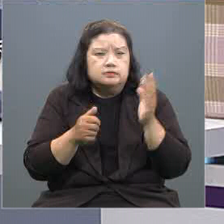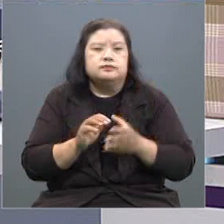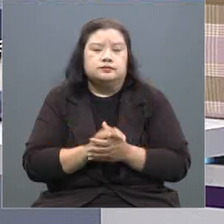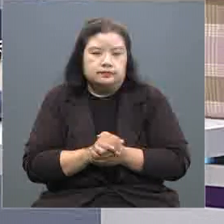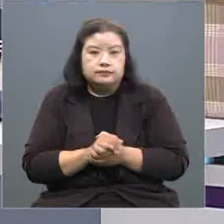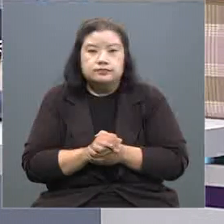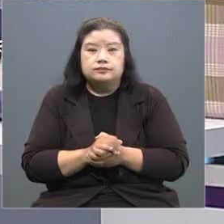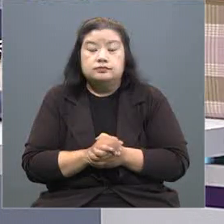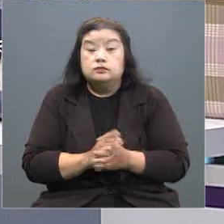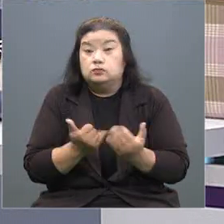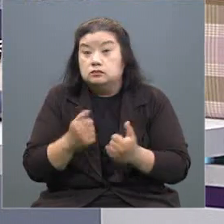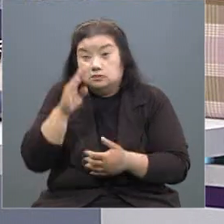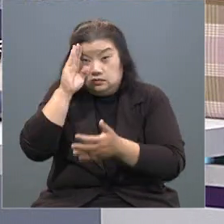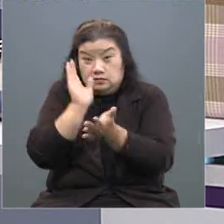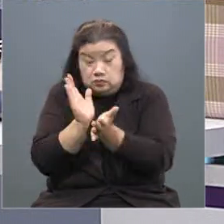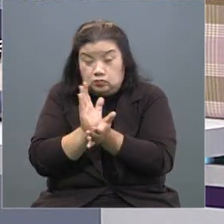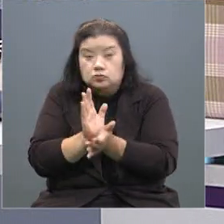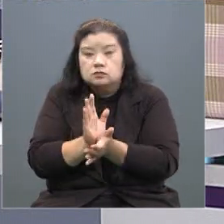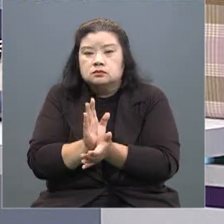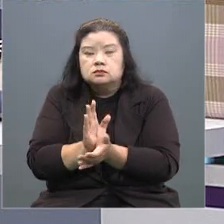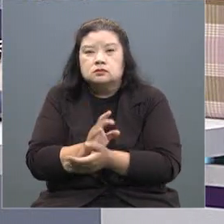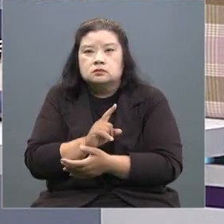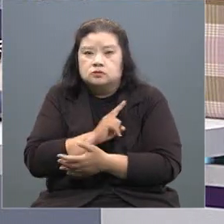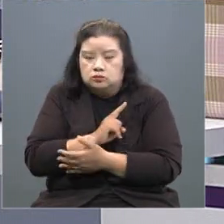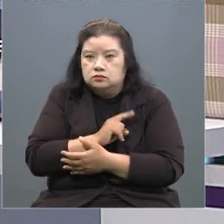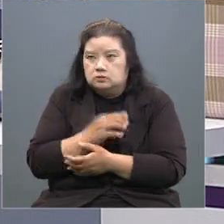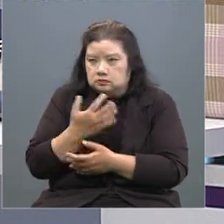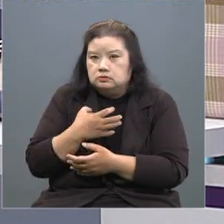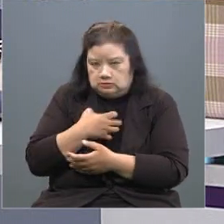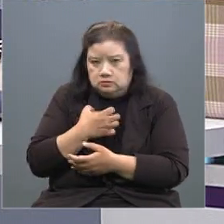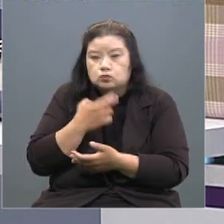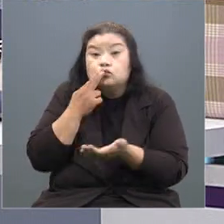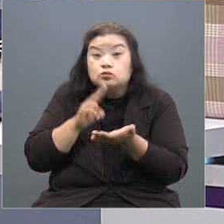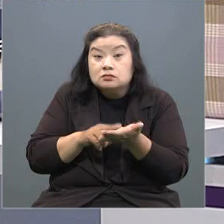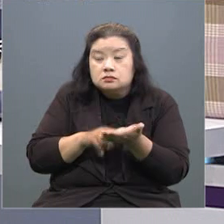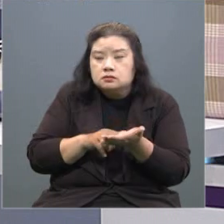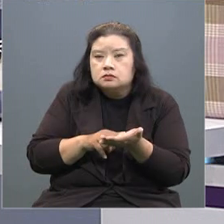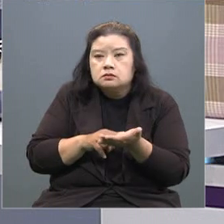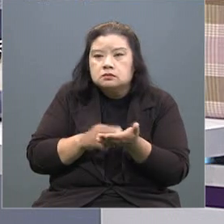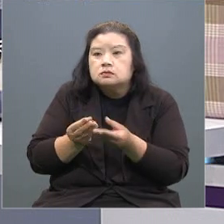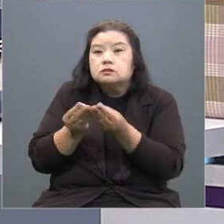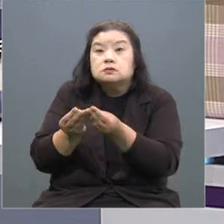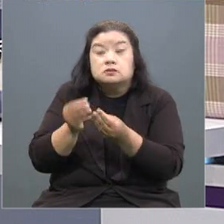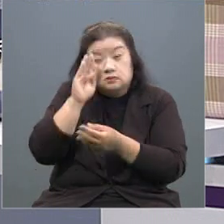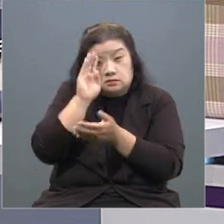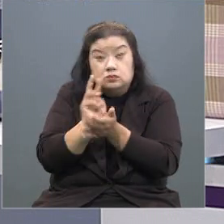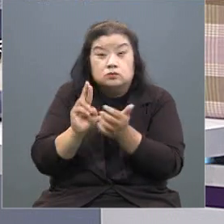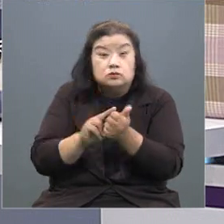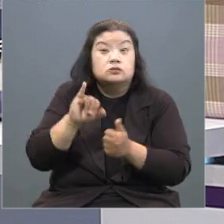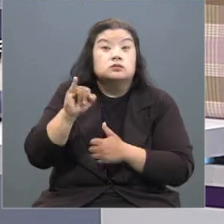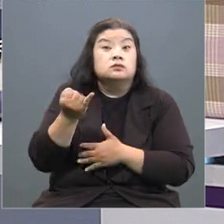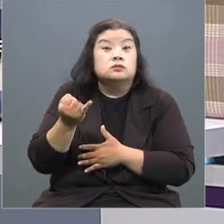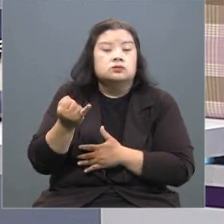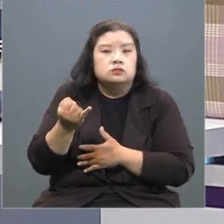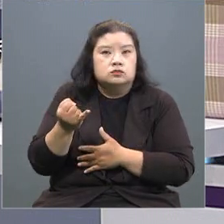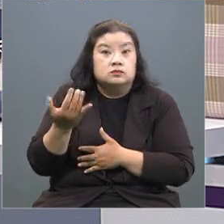จริงๆอีกจุดหนึ่งที่ทางพนักงานสอบสวนของสน.ทุ่ง2ห้องเนี่ยจะนำหมายเรียกไปให้บิ๊กโจ๊กนะหล ัง จากที่ไปบ้านของบิ๊กโจ๊กที่ซอยวิภาวดี60แล้วเนี่ย